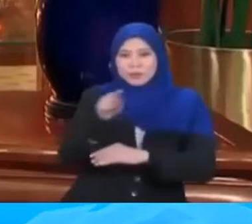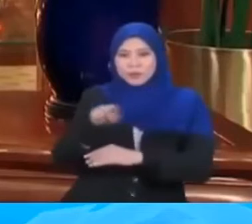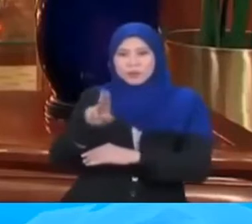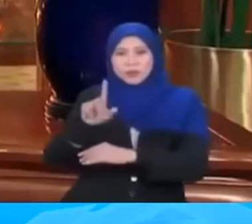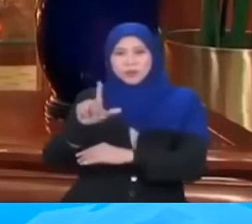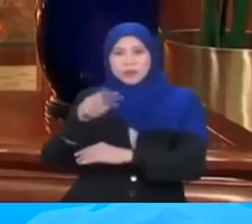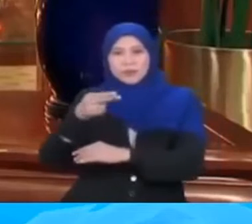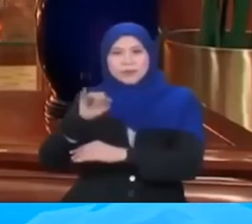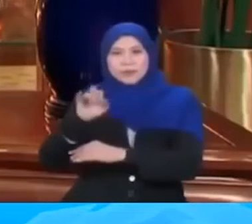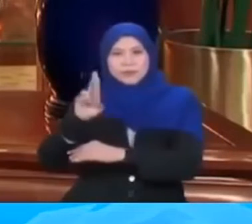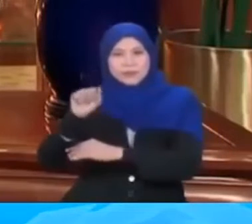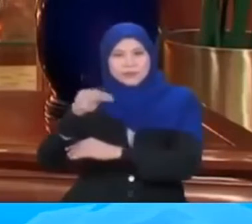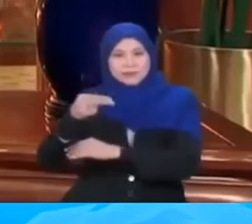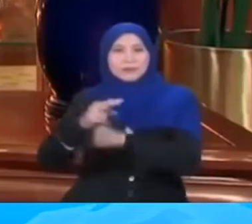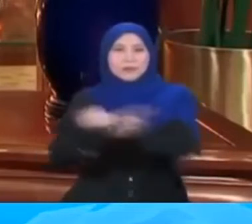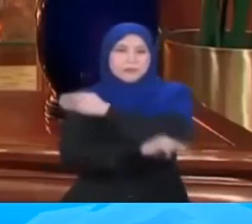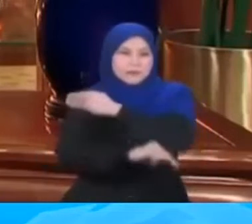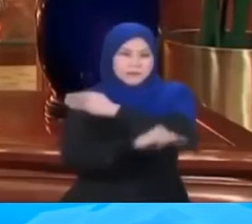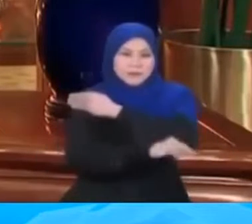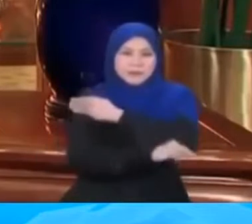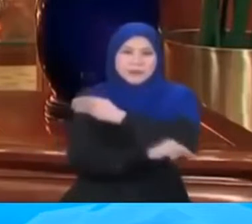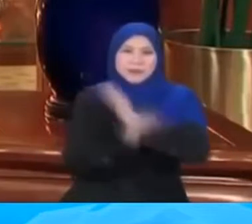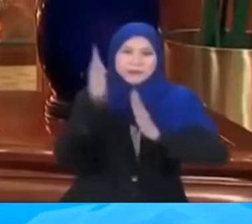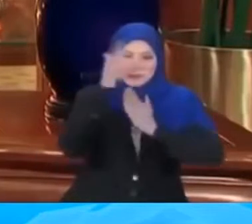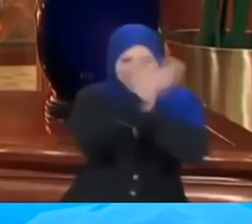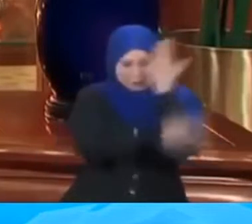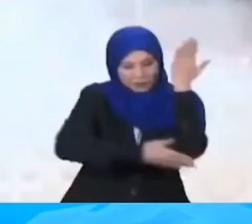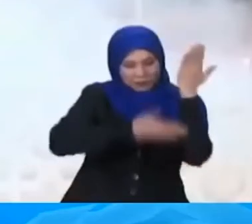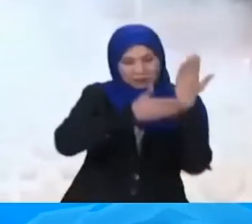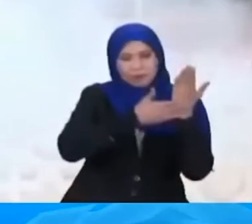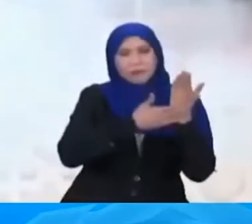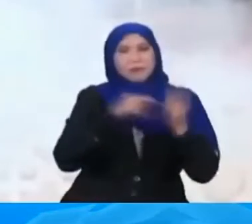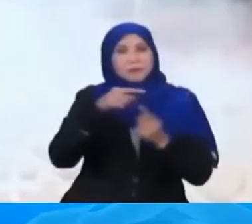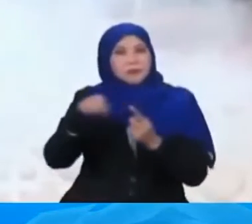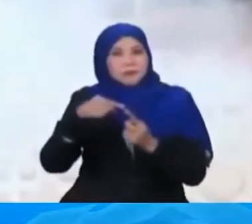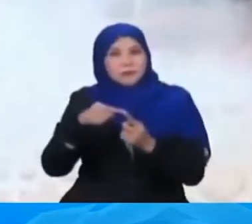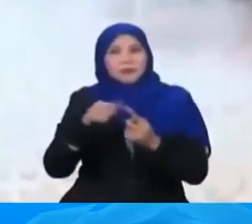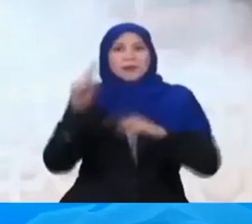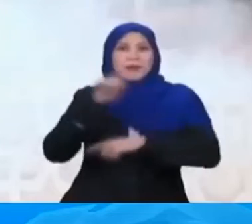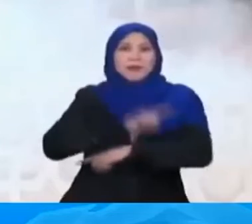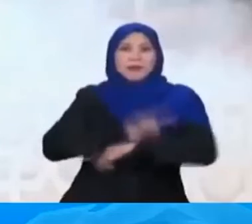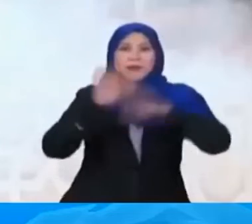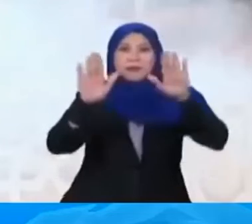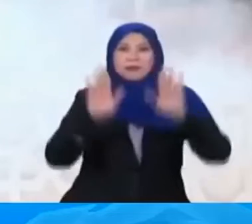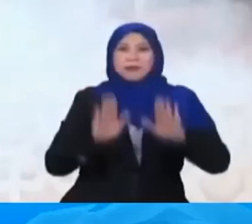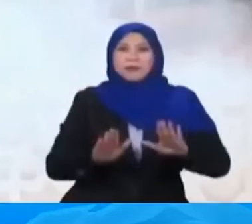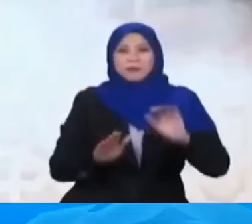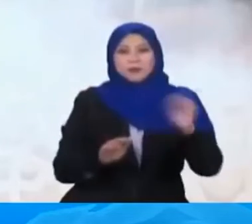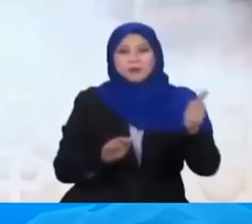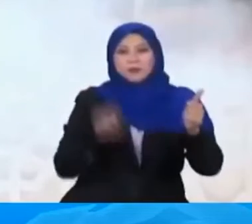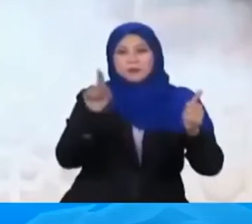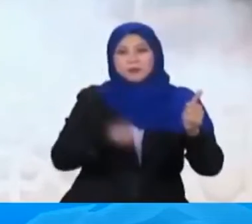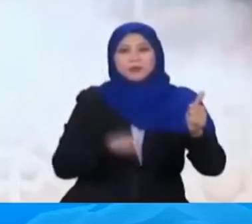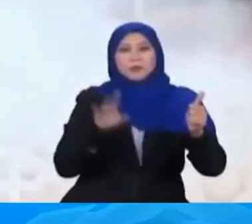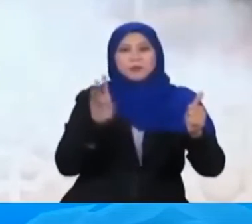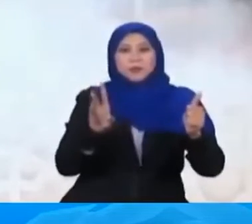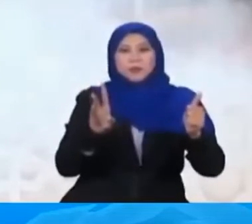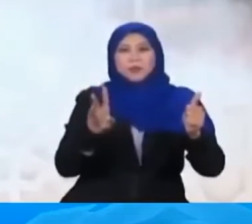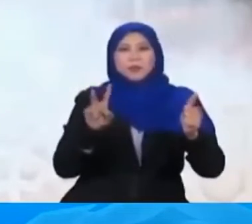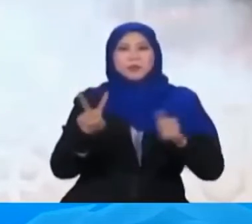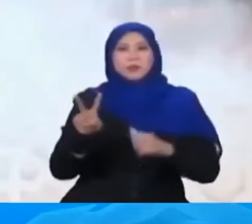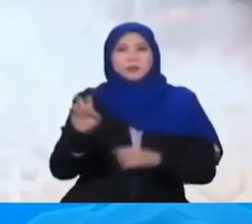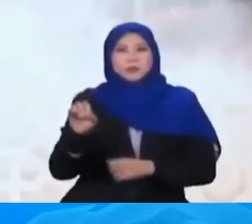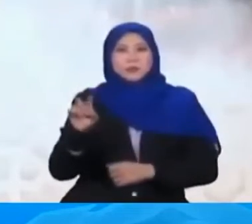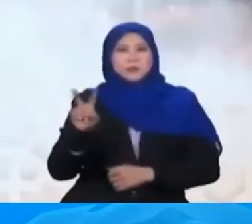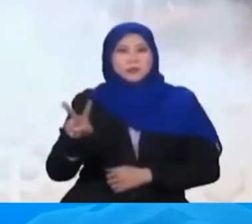bagi negeri-negeri seluruh Mesya ialah pada hari Ahad 10 hari bulan julai